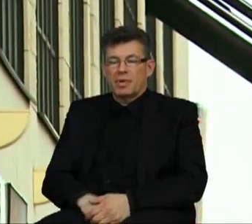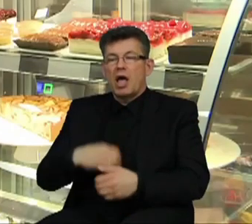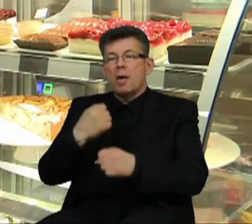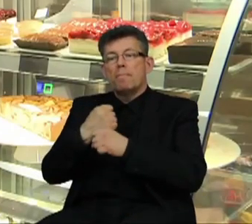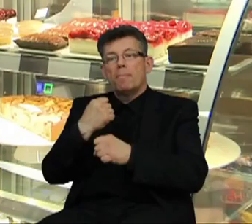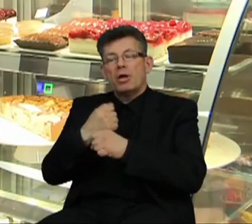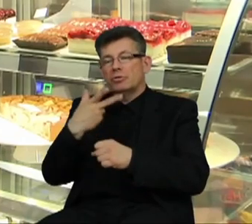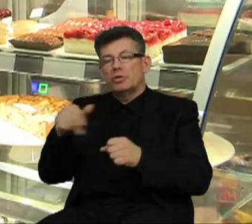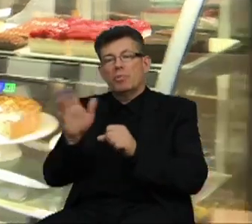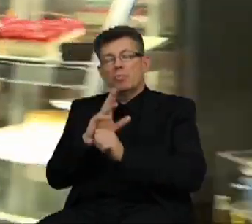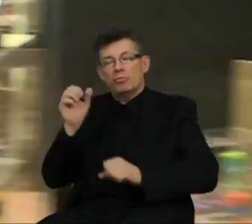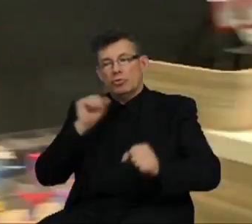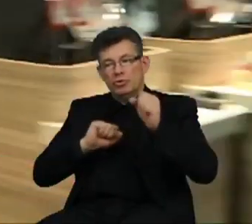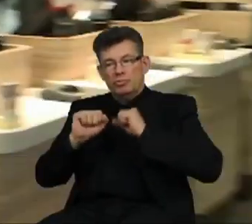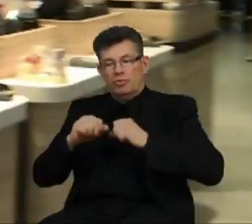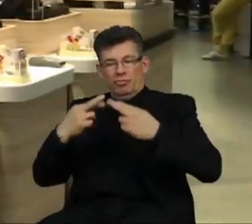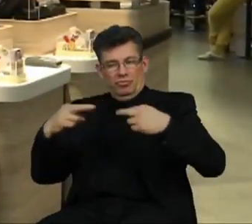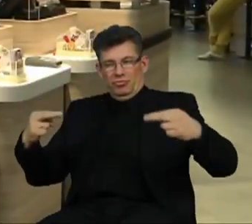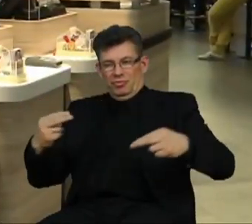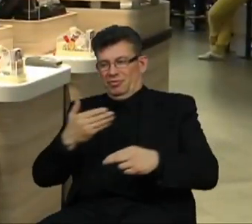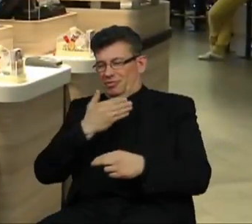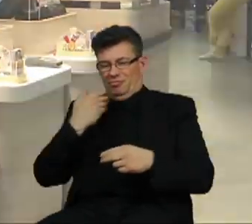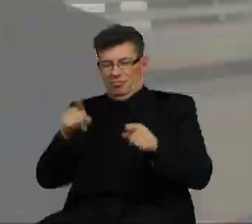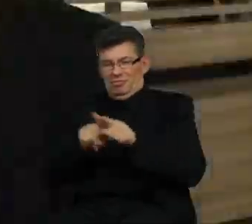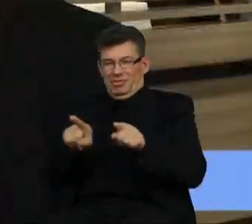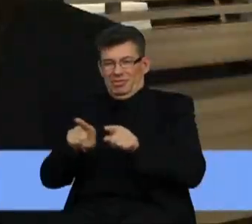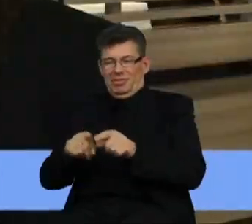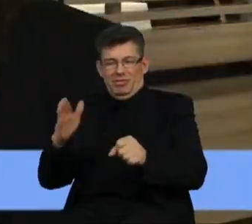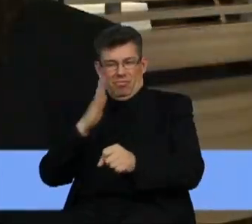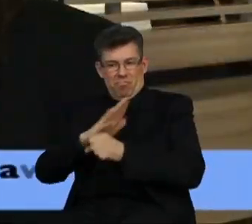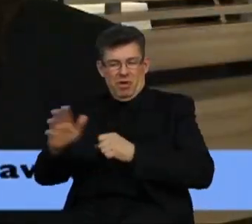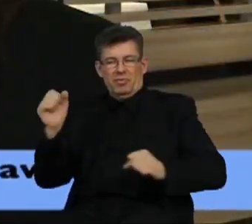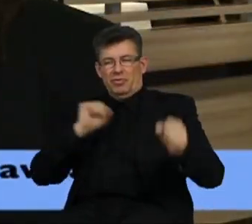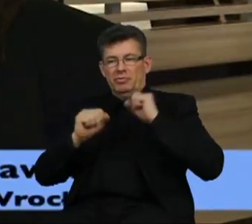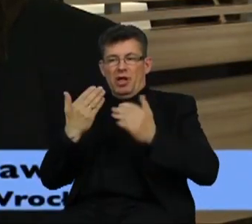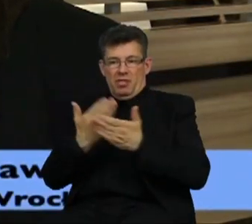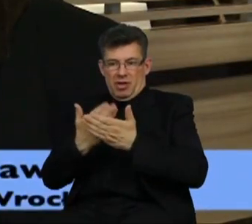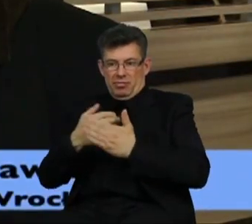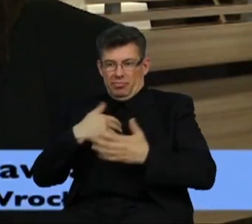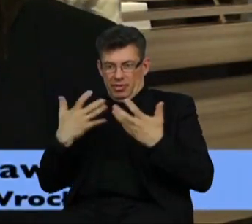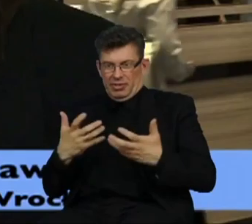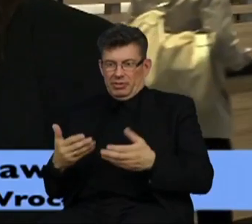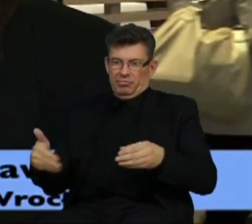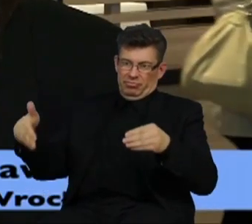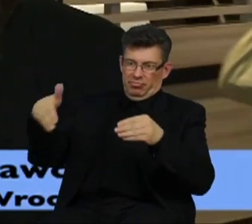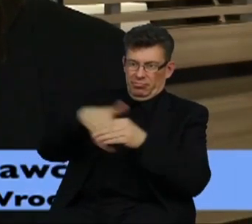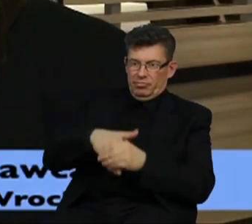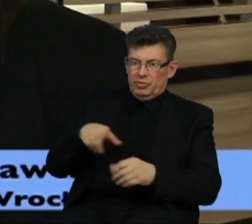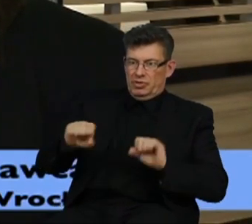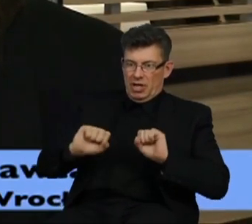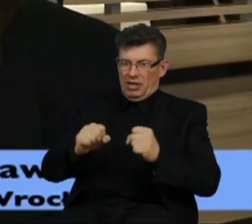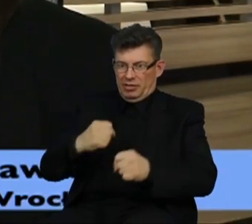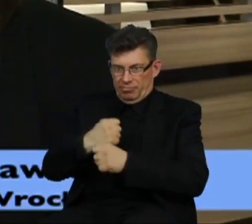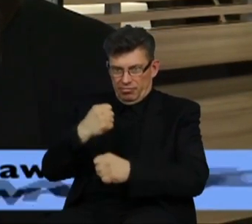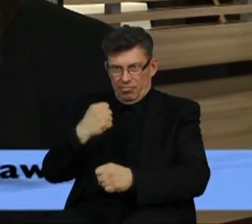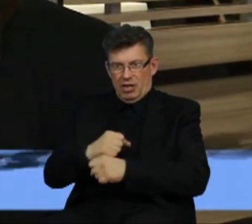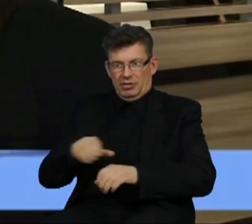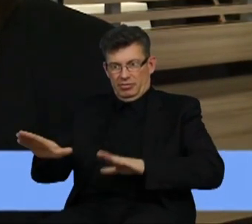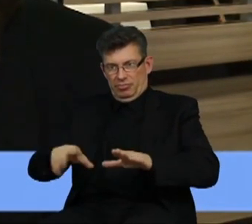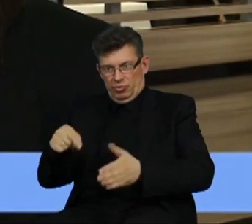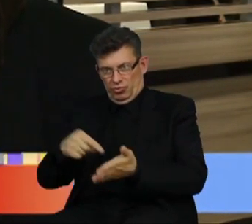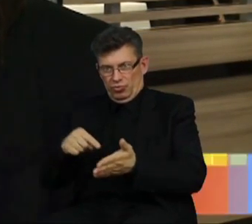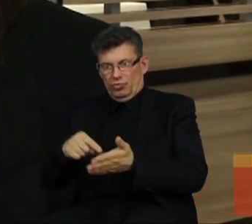Pracownicy z niepełnosprawnością nie różnią się w żaden sposób od osób pełnosprawnych, dlatego staramy się ich również tutaj angażować do pracy, jak najbardziej ich potrzebujemy.